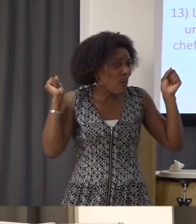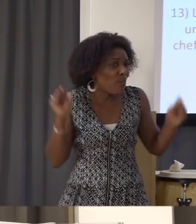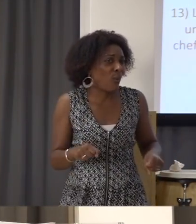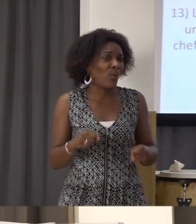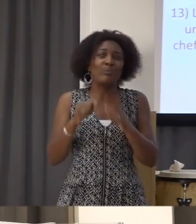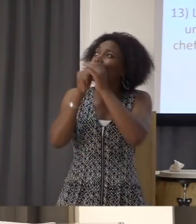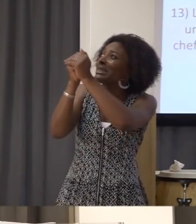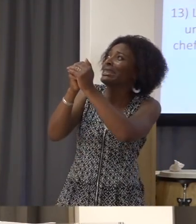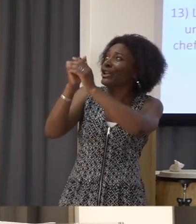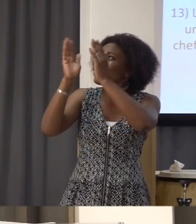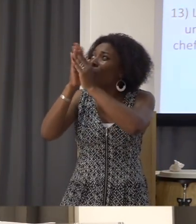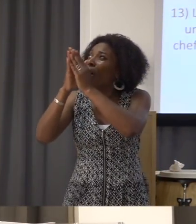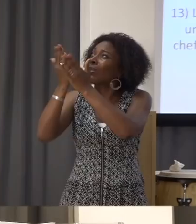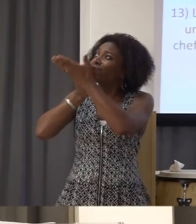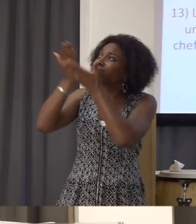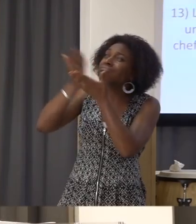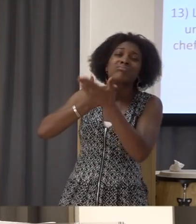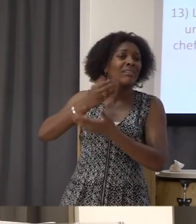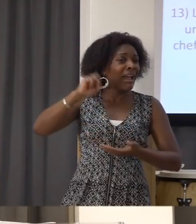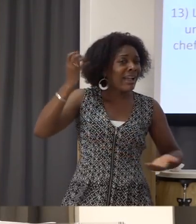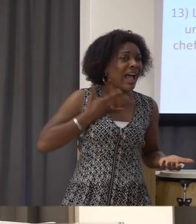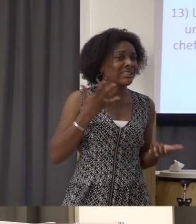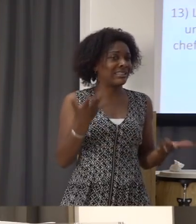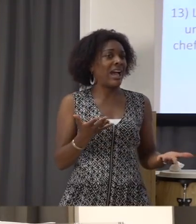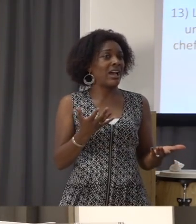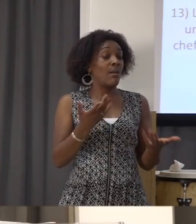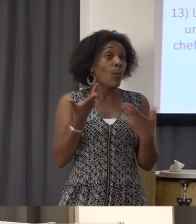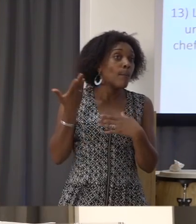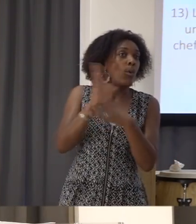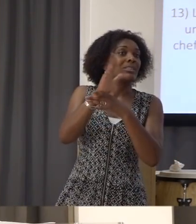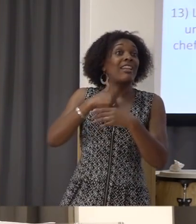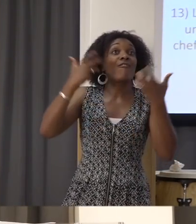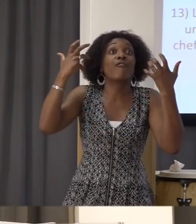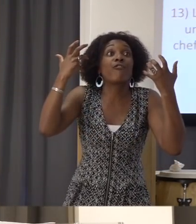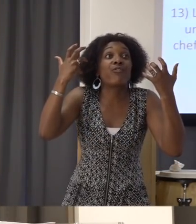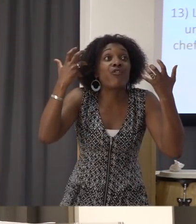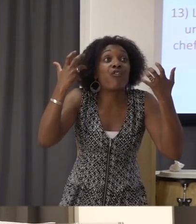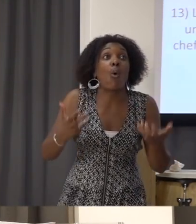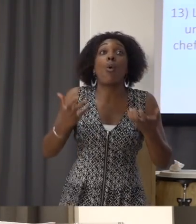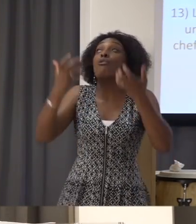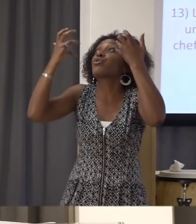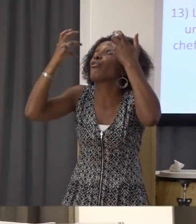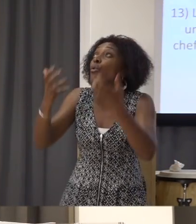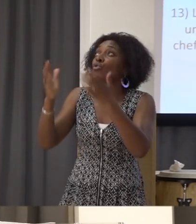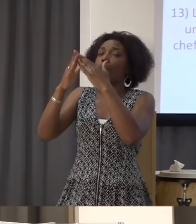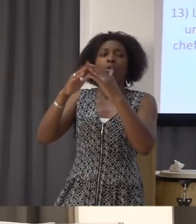de manifester notre ambition à Dieu. Il est un Père pour nous.